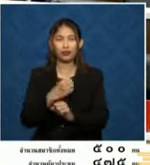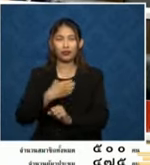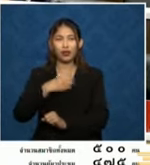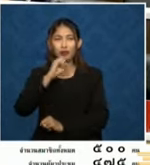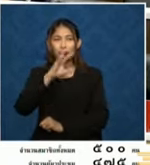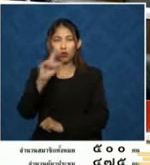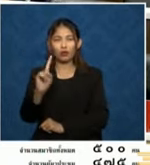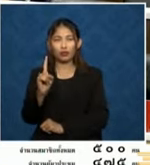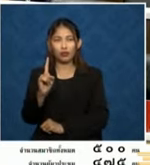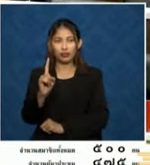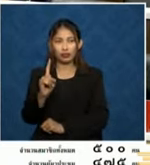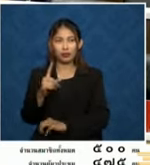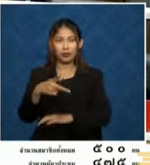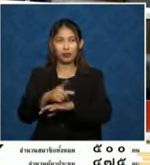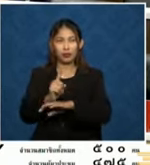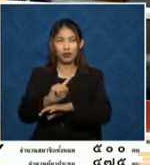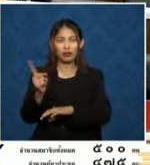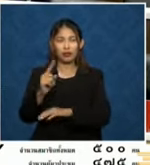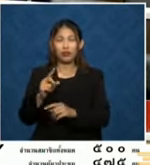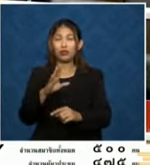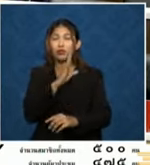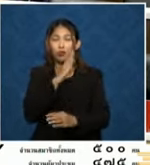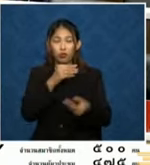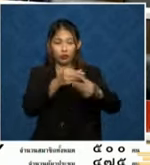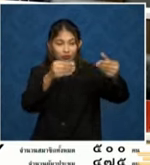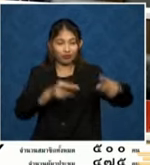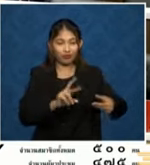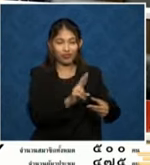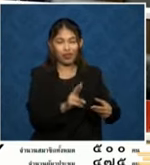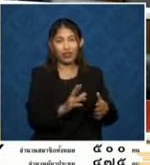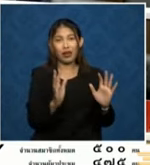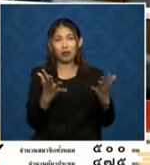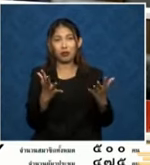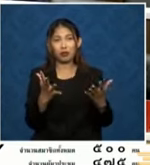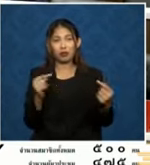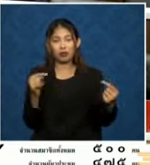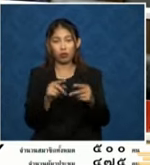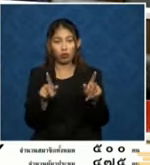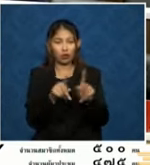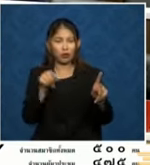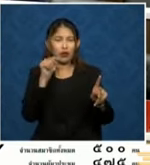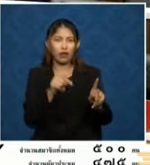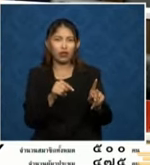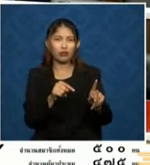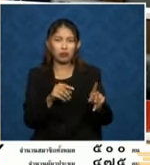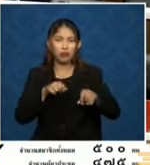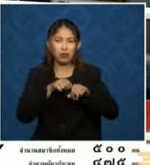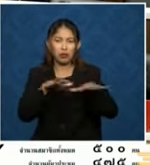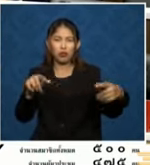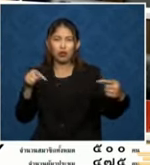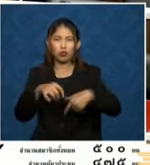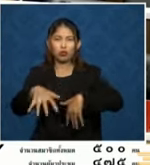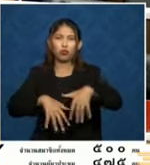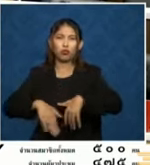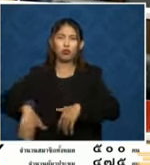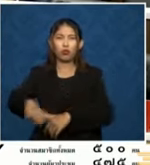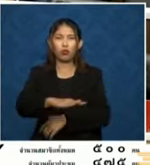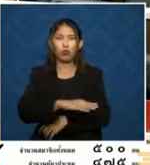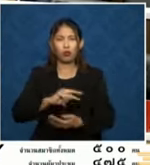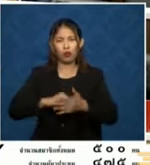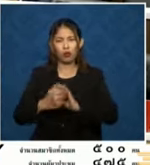จะสะท้อนครับท่านประธานคือว่าถ้าเราไม่มีรายงานเป็นทางการของการทำงานของคณะกรรมการศึกษาชุดนี้เผยแพร่สู่สาธารณะผมตอบไม่ได้จ